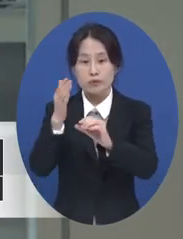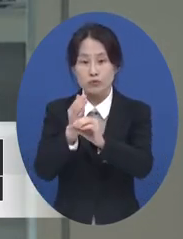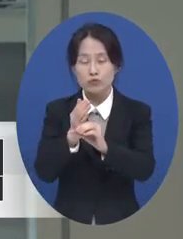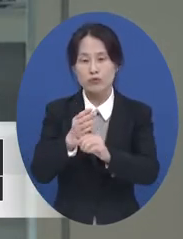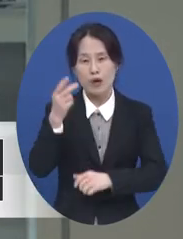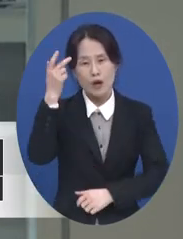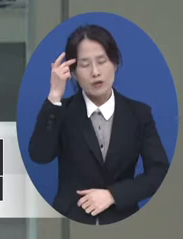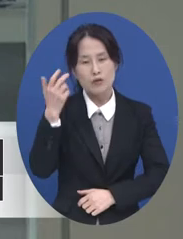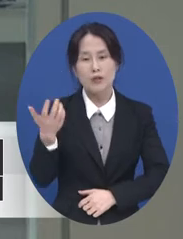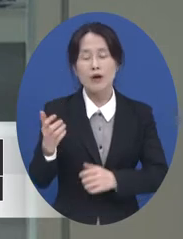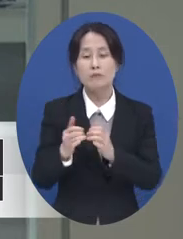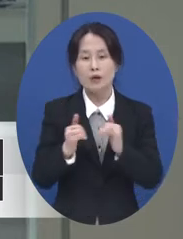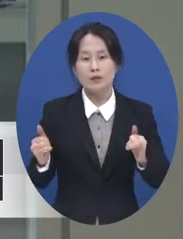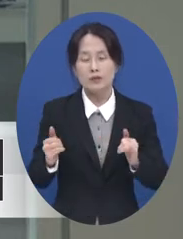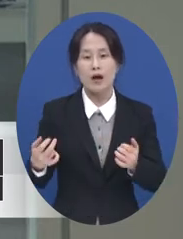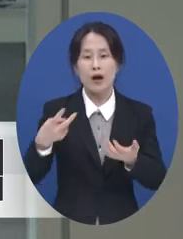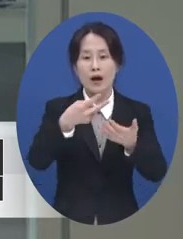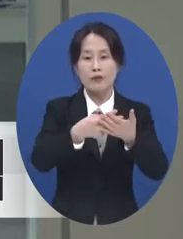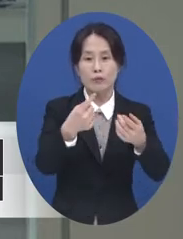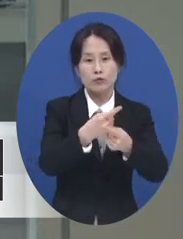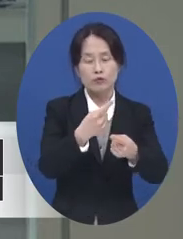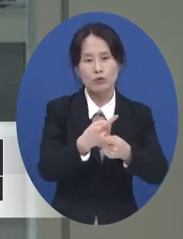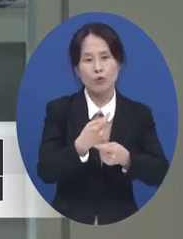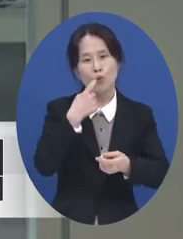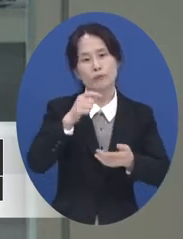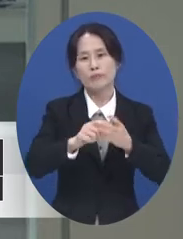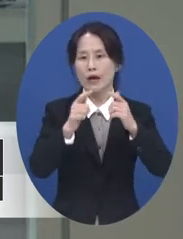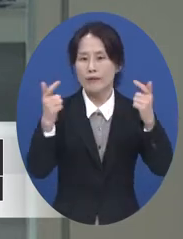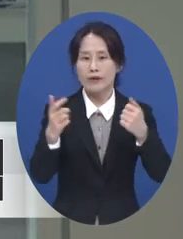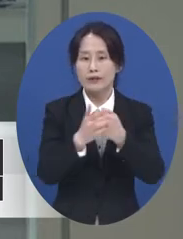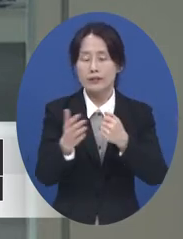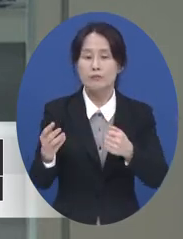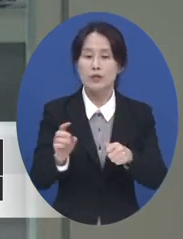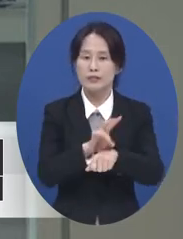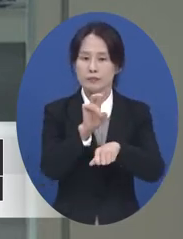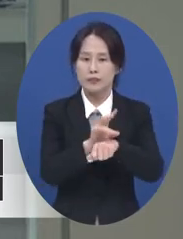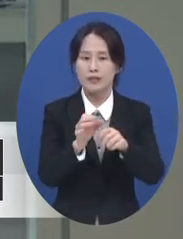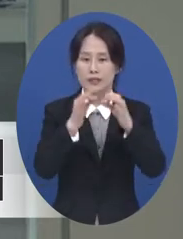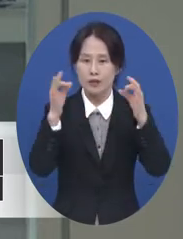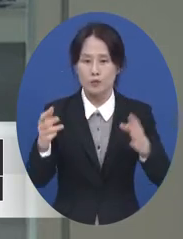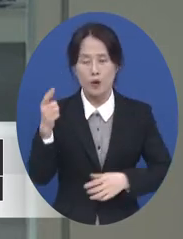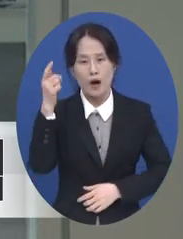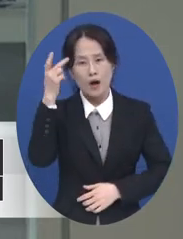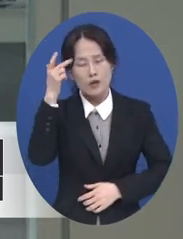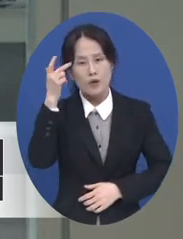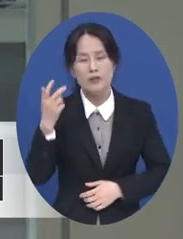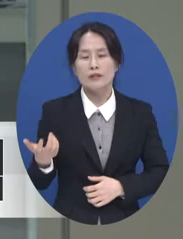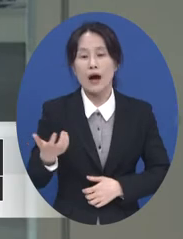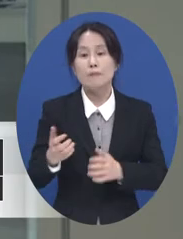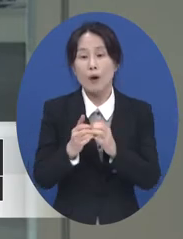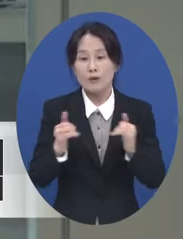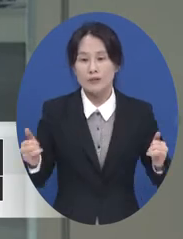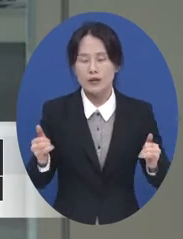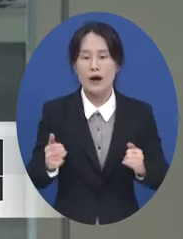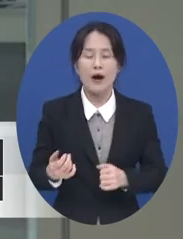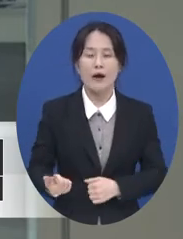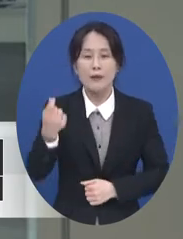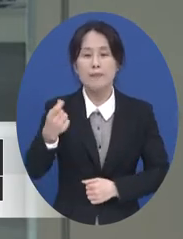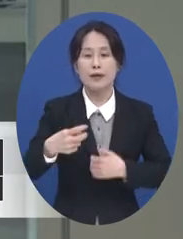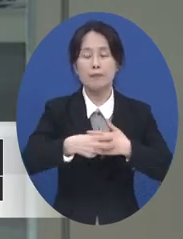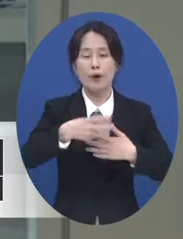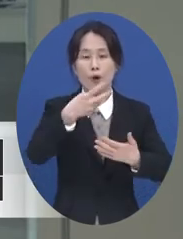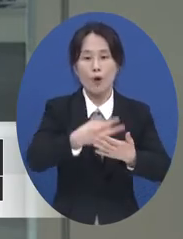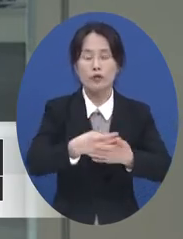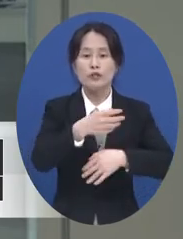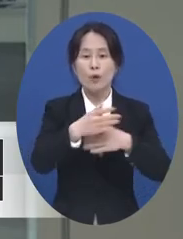확산 속에서 이들의 입원 치료가 그리 쉽지 않다고 합니다. 그래서 경기도가 24시간 정신 응급 공공병상 운영에